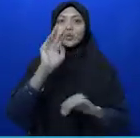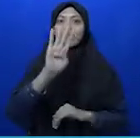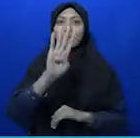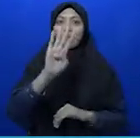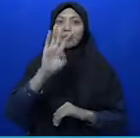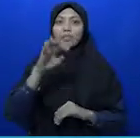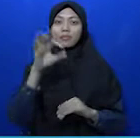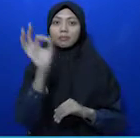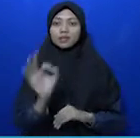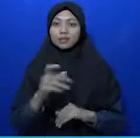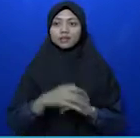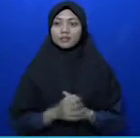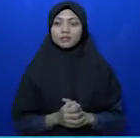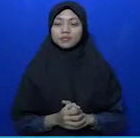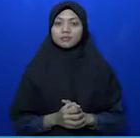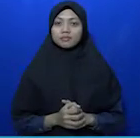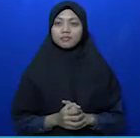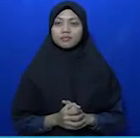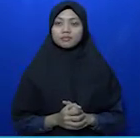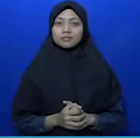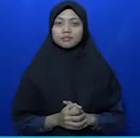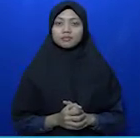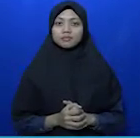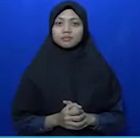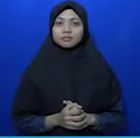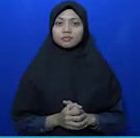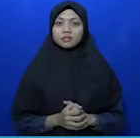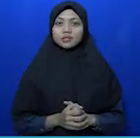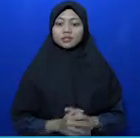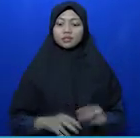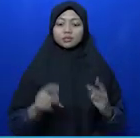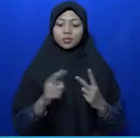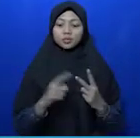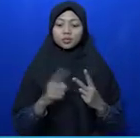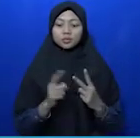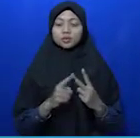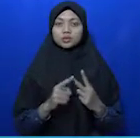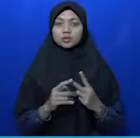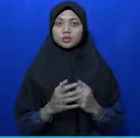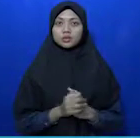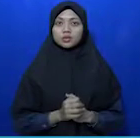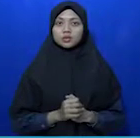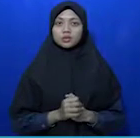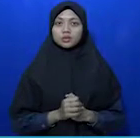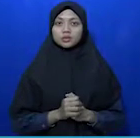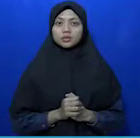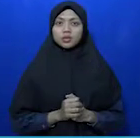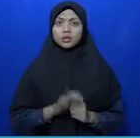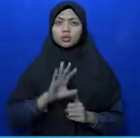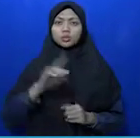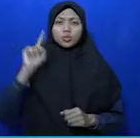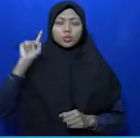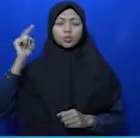situ. Itu satu. Nah, kemudian yang kedua, selama 50 tahun